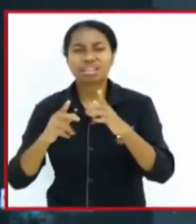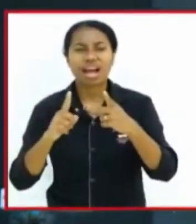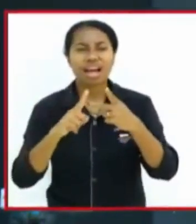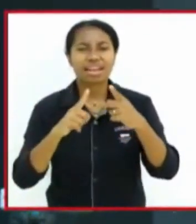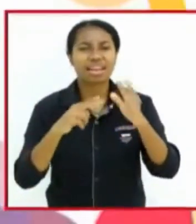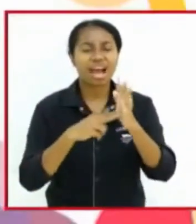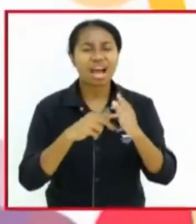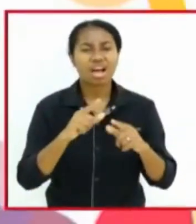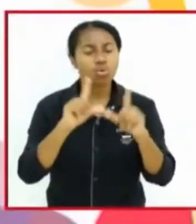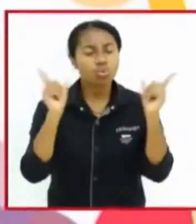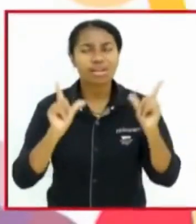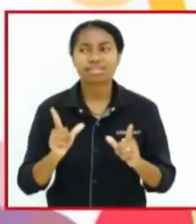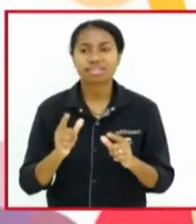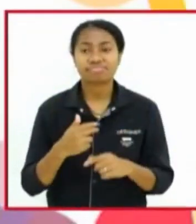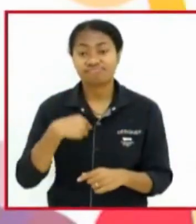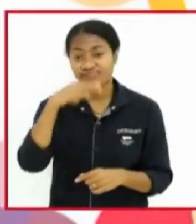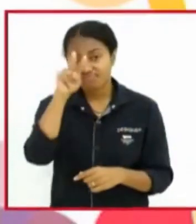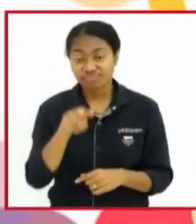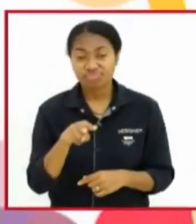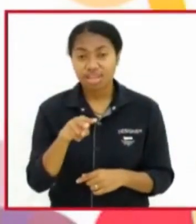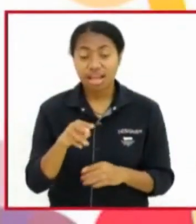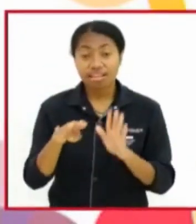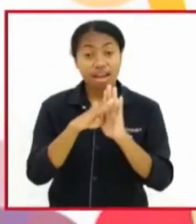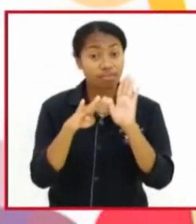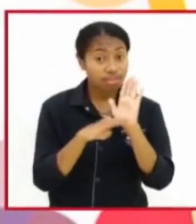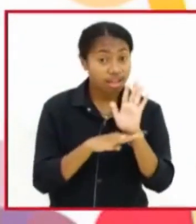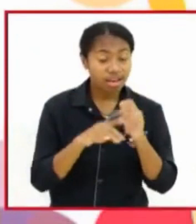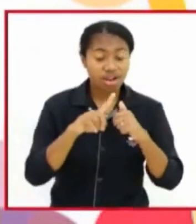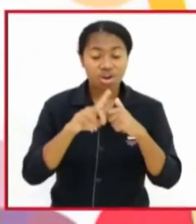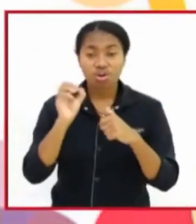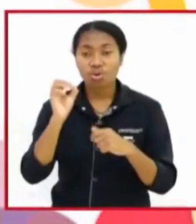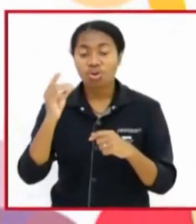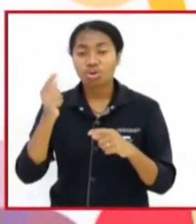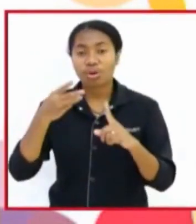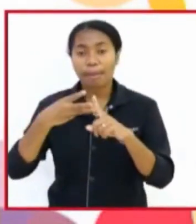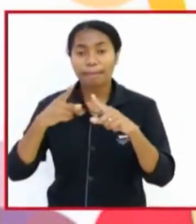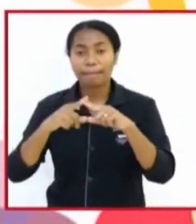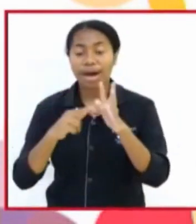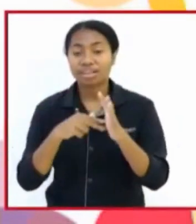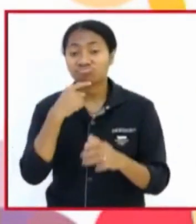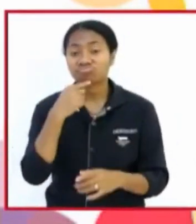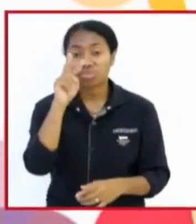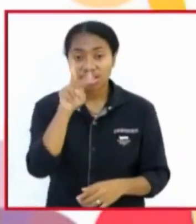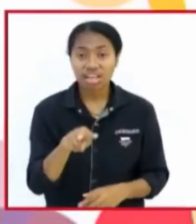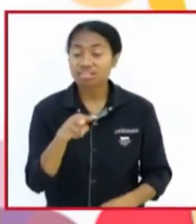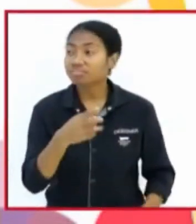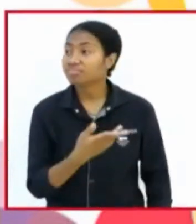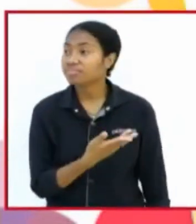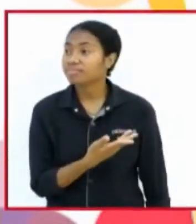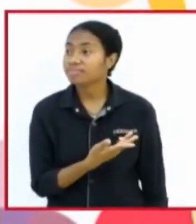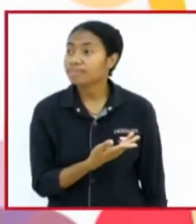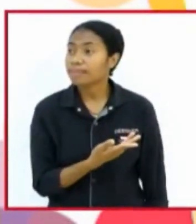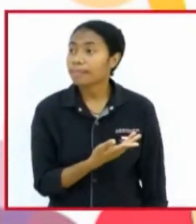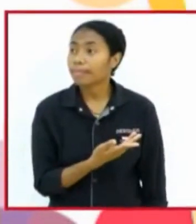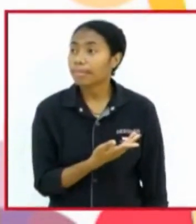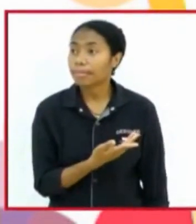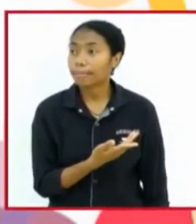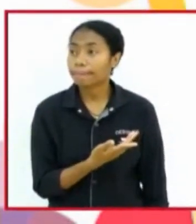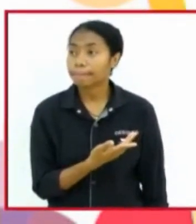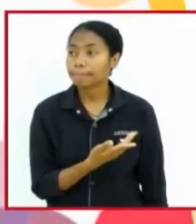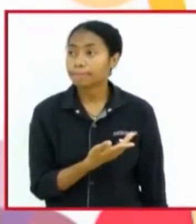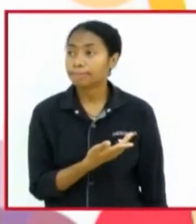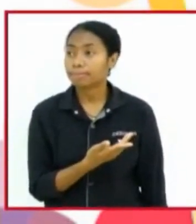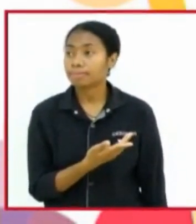daftar korbannya dari Inggris yang tewas 16 orang terluka 96